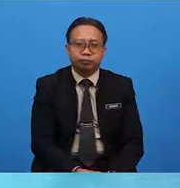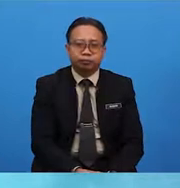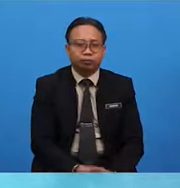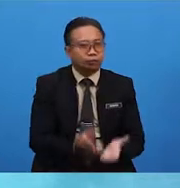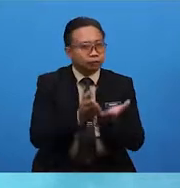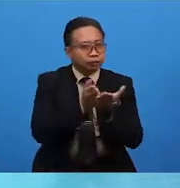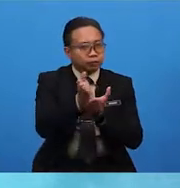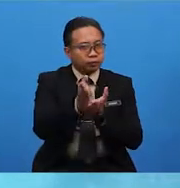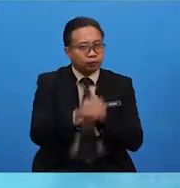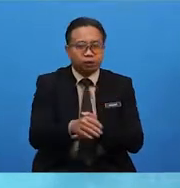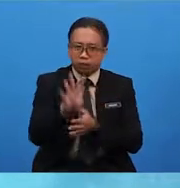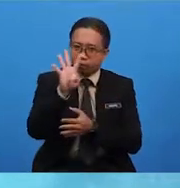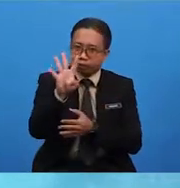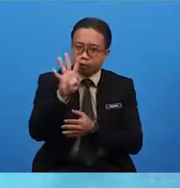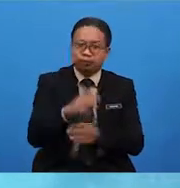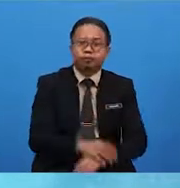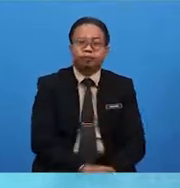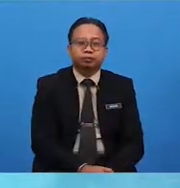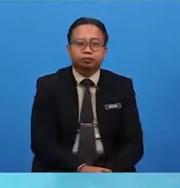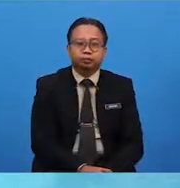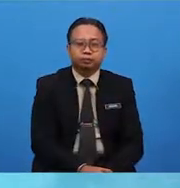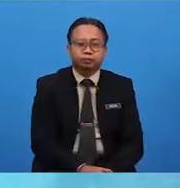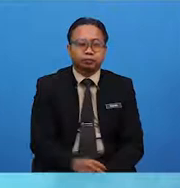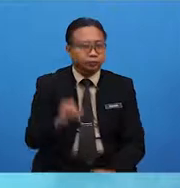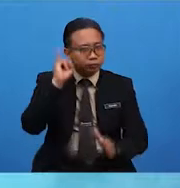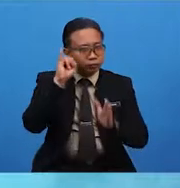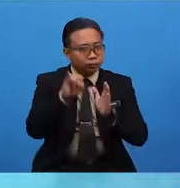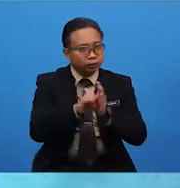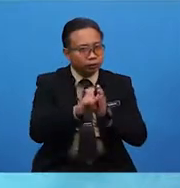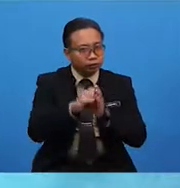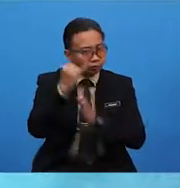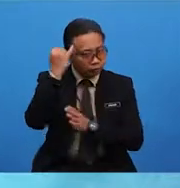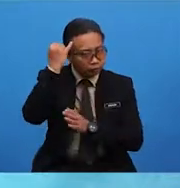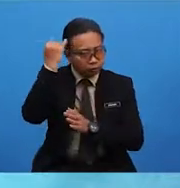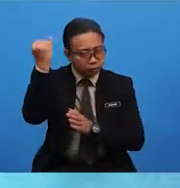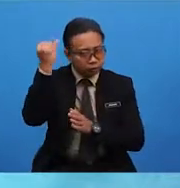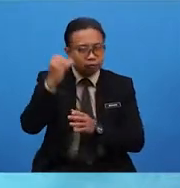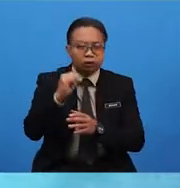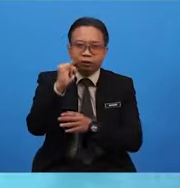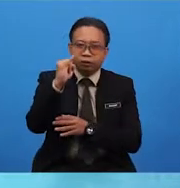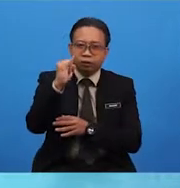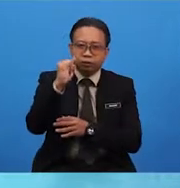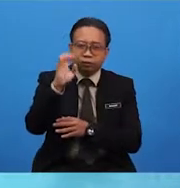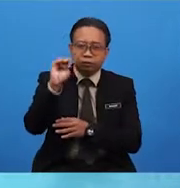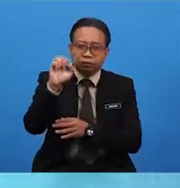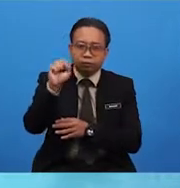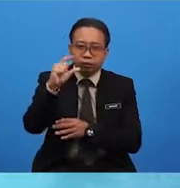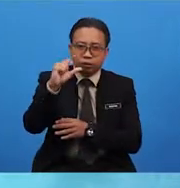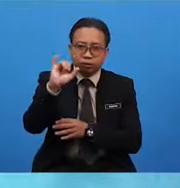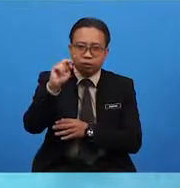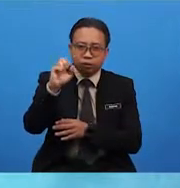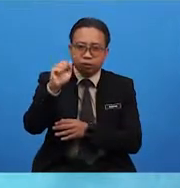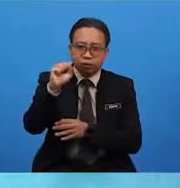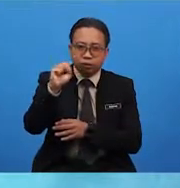seterusnya yang keempat ilustrasi imajinasi ilustrasi ini dikenal juga